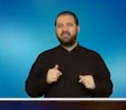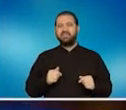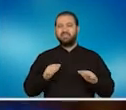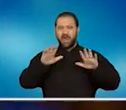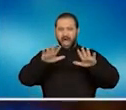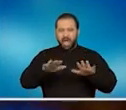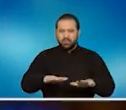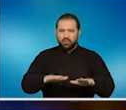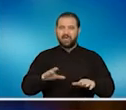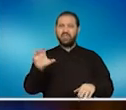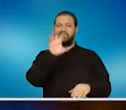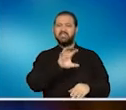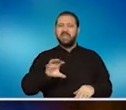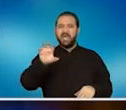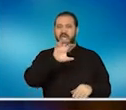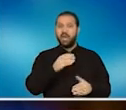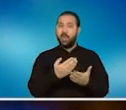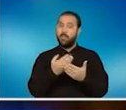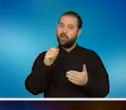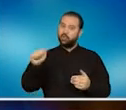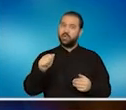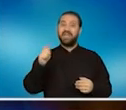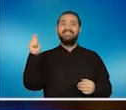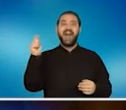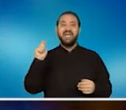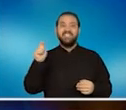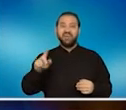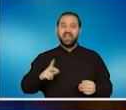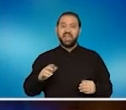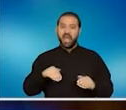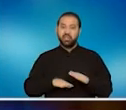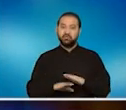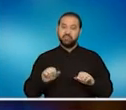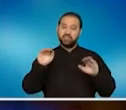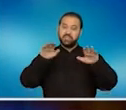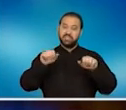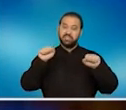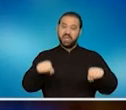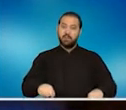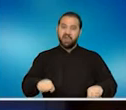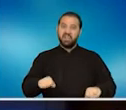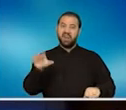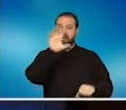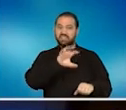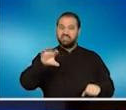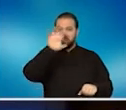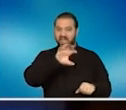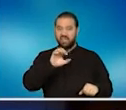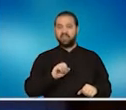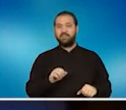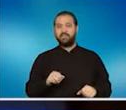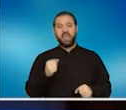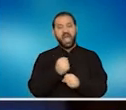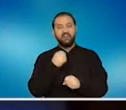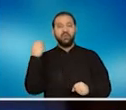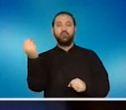ale asupririi străine, pentru că Transilvania s-a aflat sub stăpânire străină atunci. L-a ajutat Dumnezeu, a